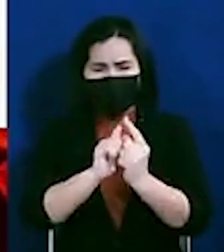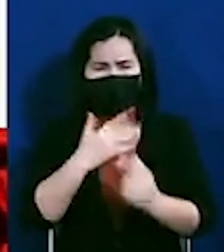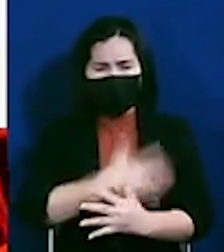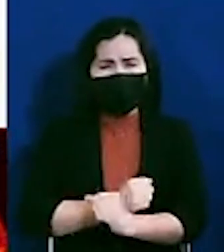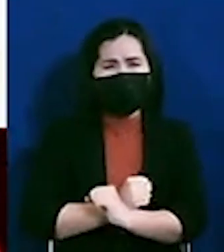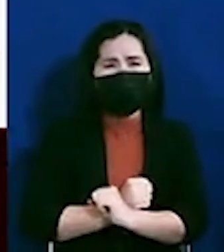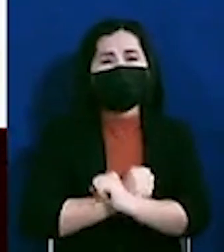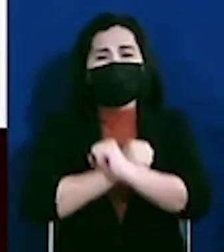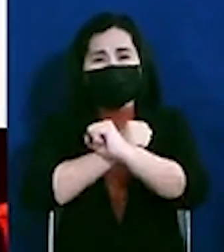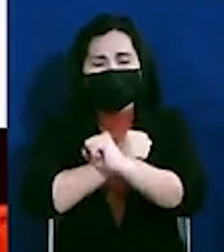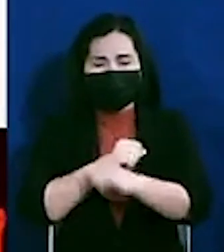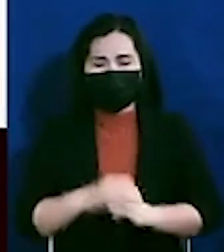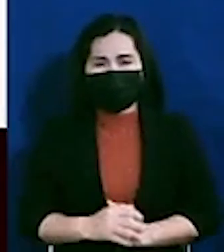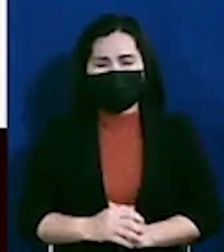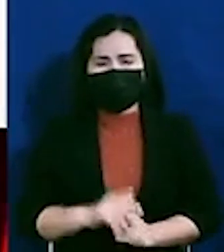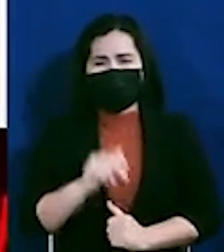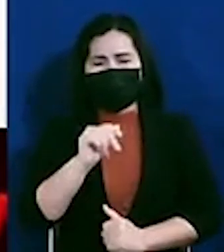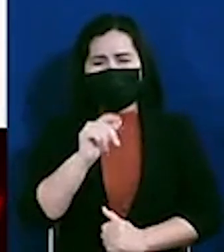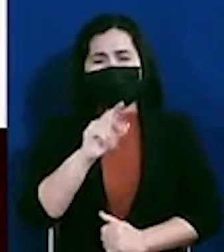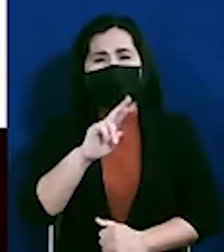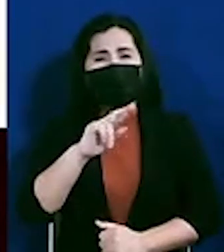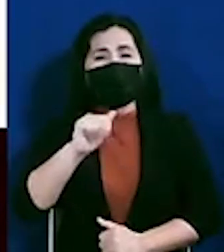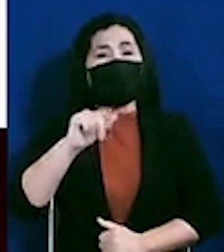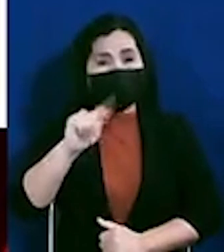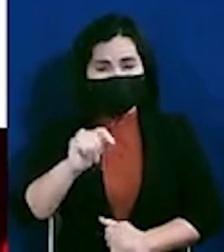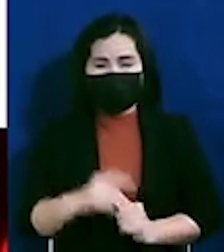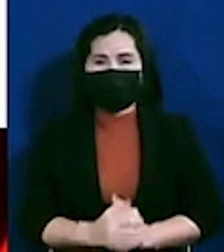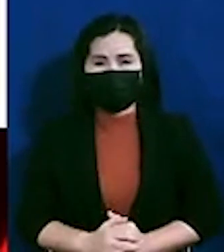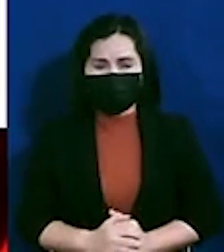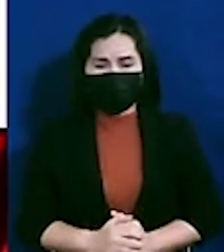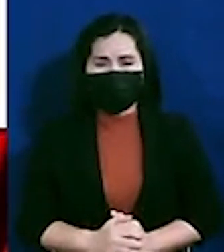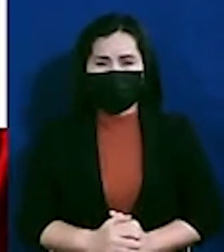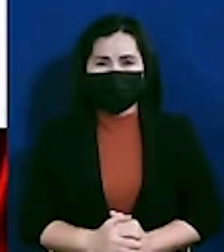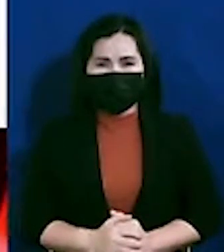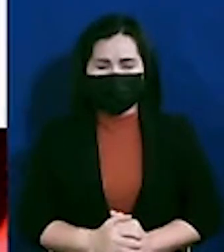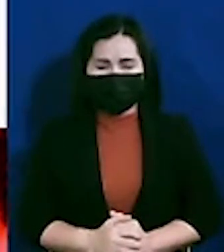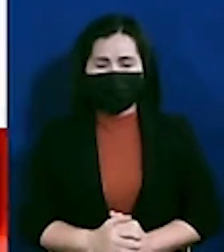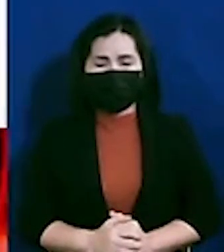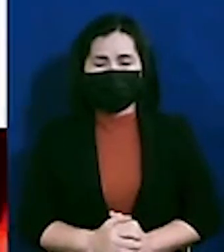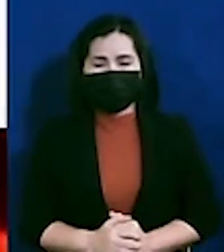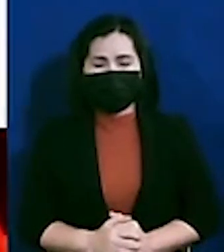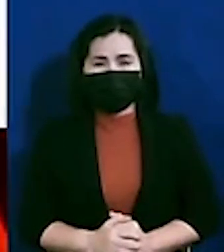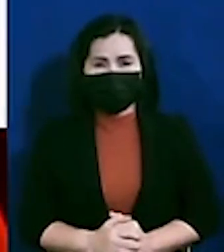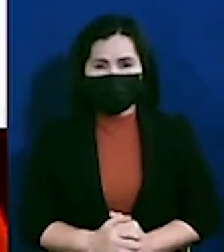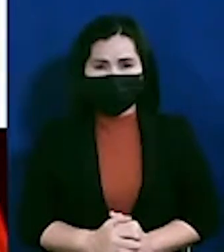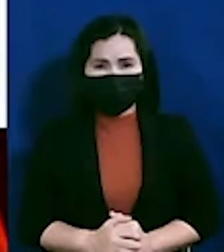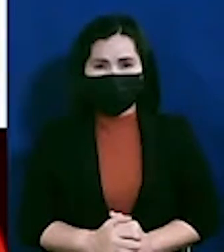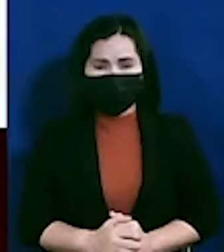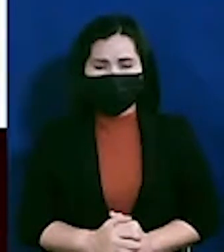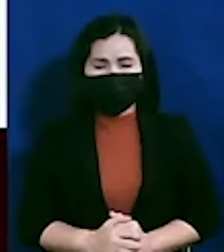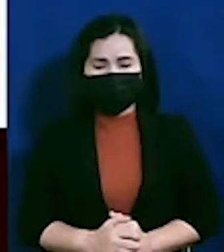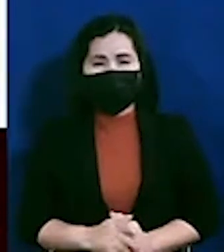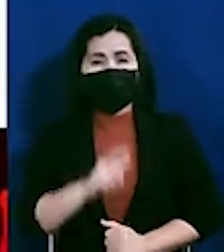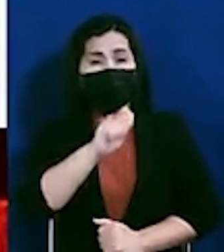เราเรียกว่าและปิด Agentเนี่ยนะครับปัจจุบันเขาไม่ใช่เขาไม่รับผิดแล้วนะครับว่าใช้กับอาทิเช่นเช็ดคิดหรือแอนติเจน Sanเนี่ยนะครับอ่ะขึ้นทะเบียน